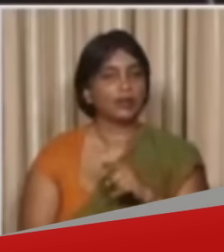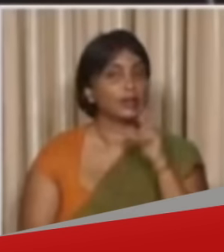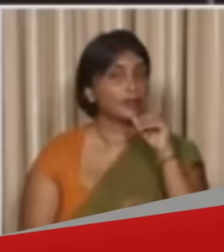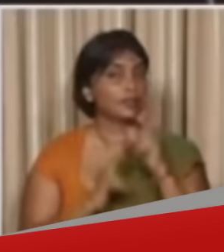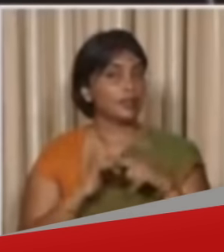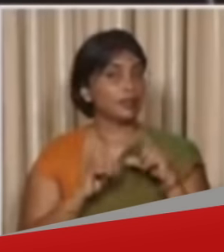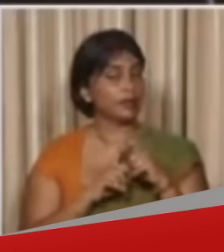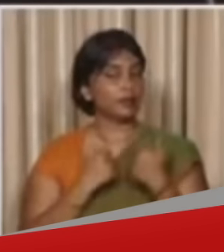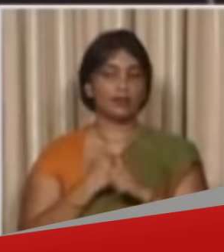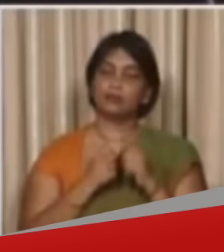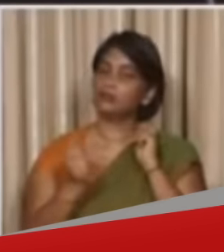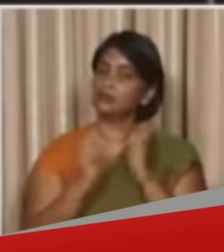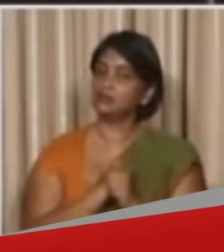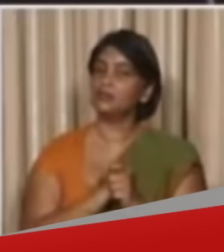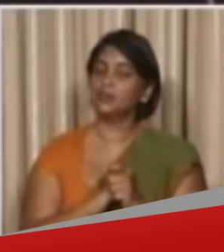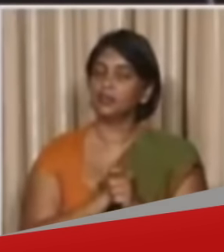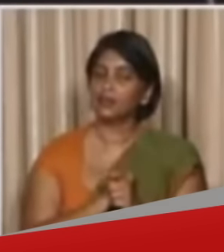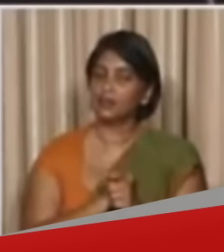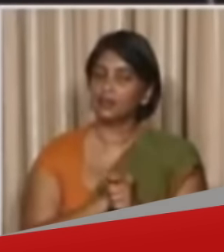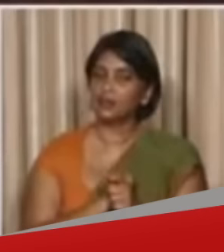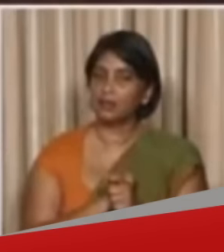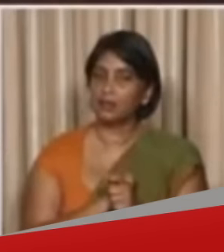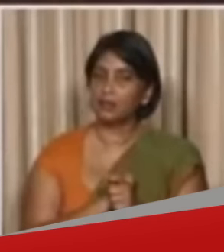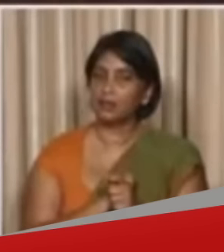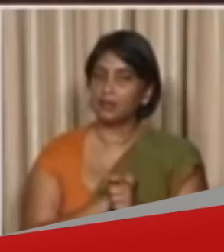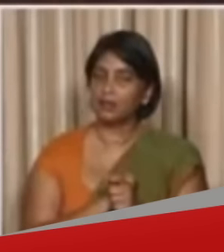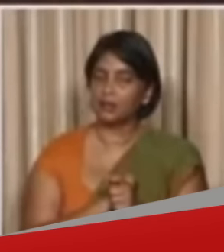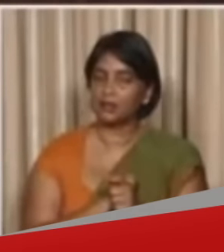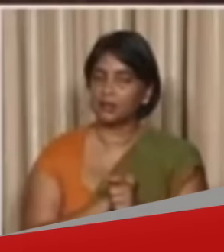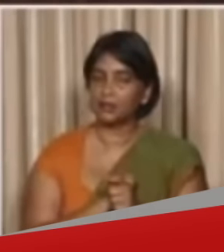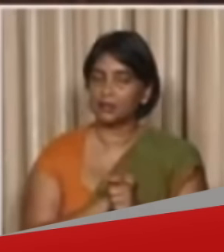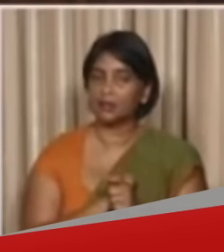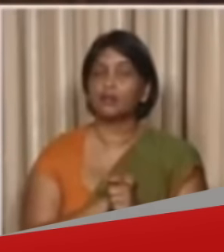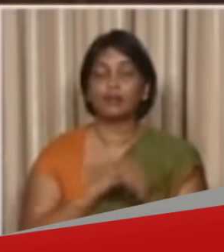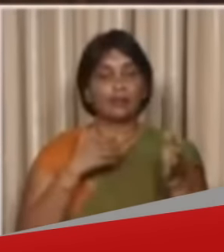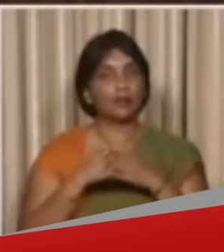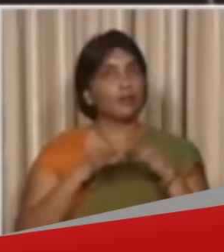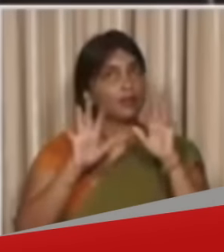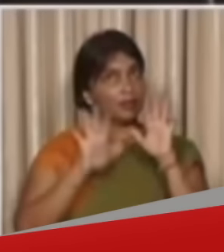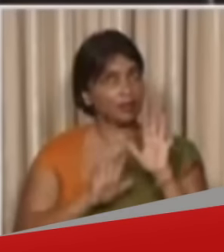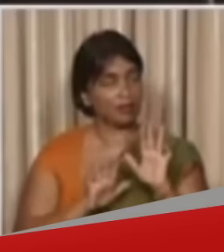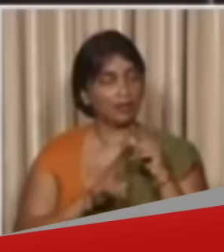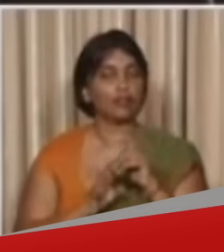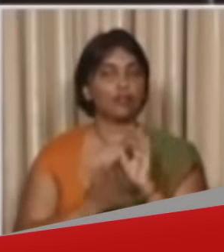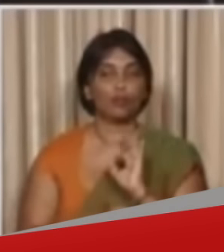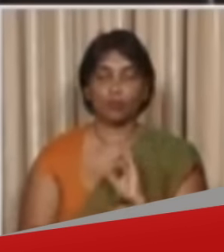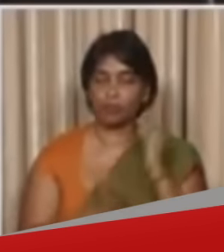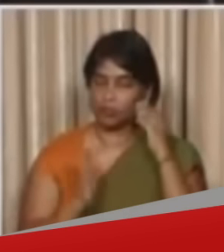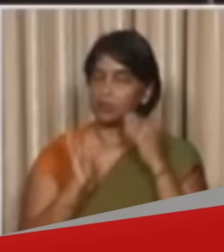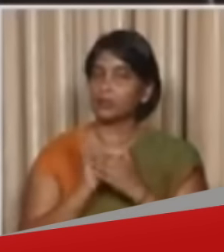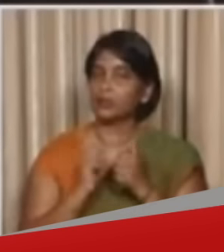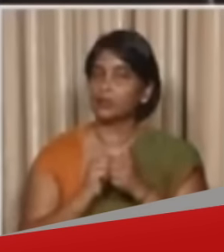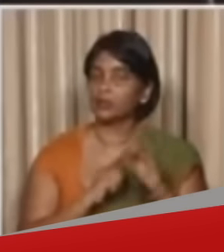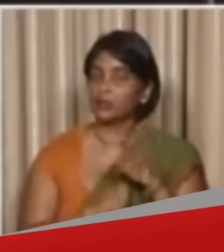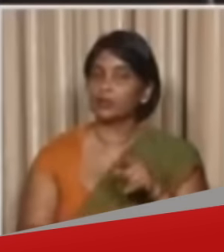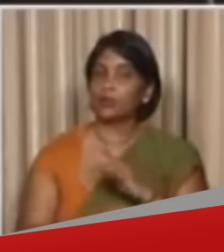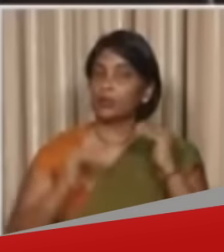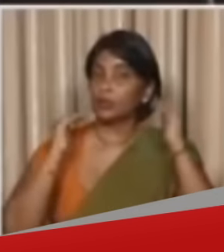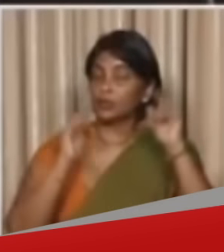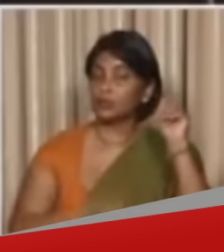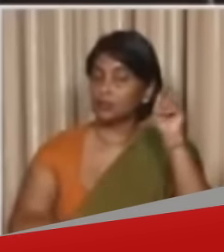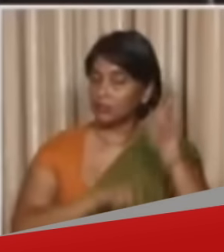සකස් කළ සංශෝධිත පරීක්ෂණ ඔබතුමාට තව විනාඩි 4ක් තිබෙනවා ඇමනුම් 9 බුද්ධ පිළිම සිද්ධිය සම්බන්ධයෙන් උසස්